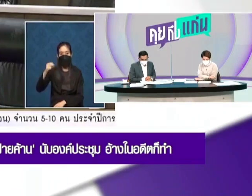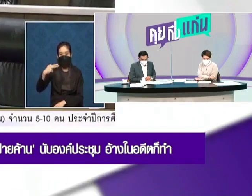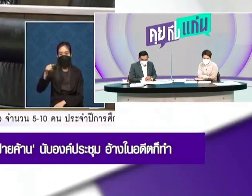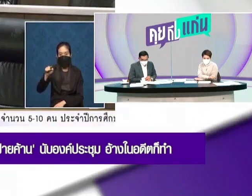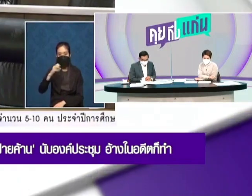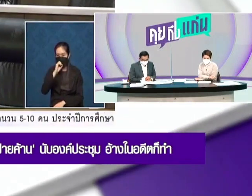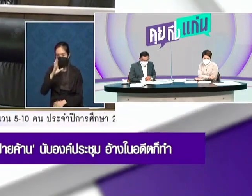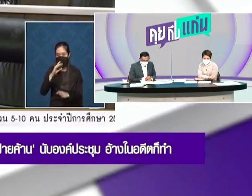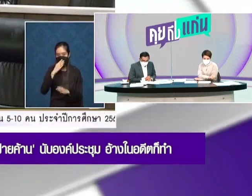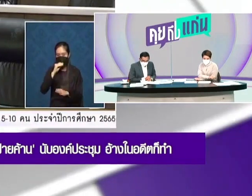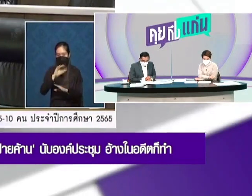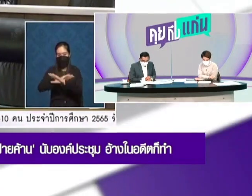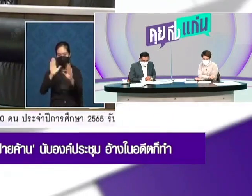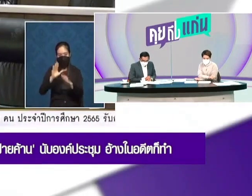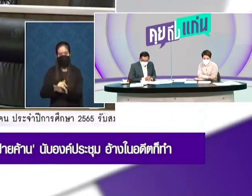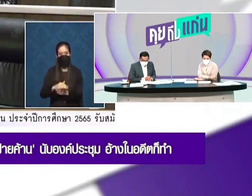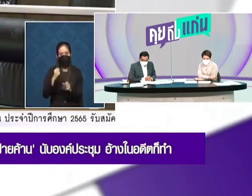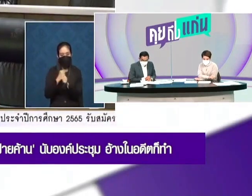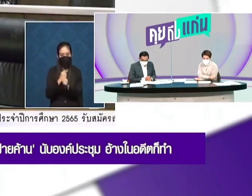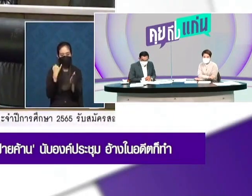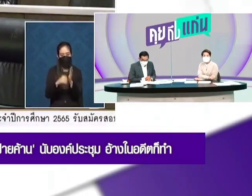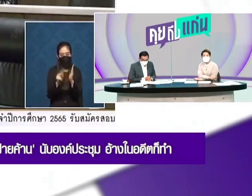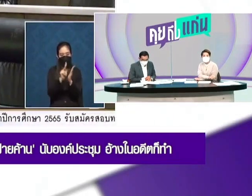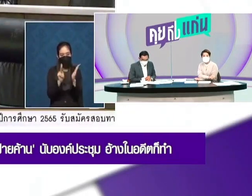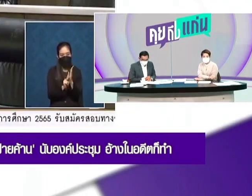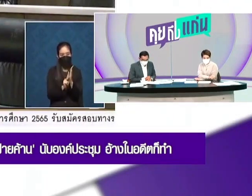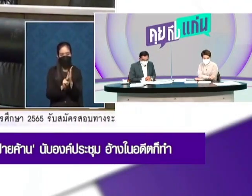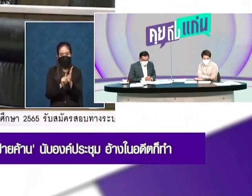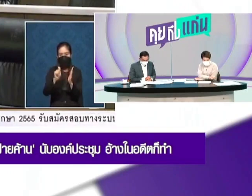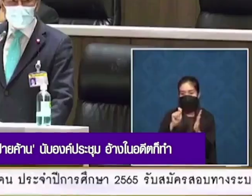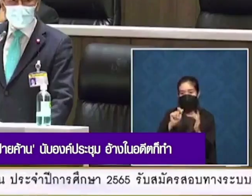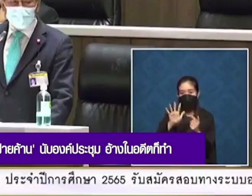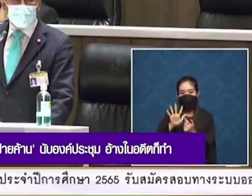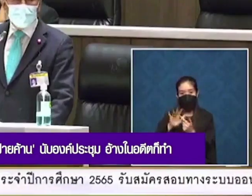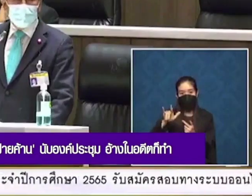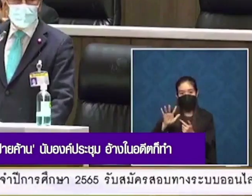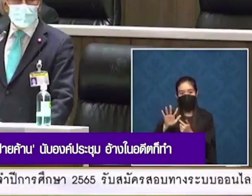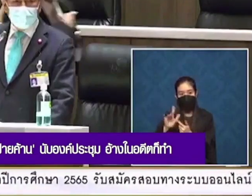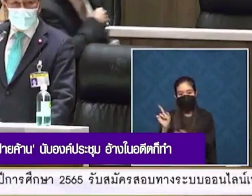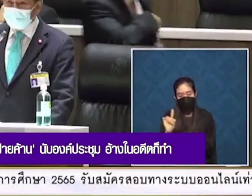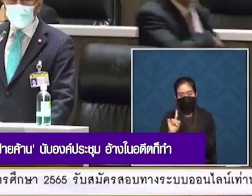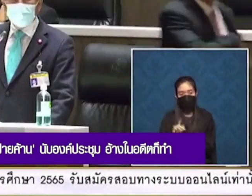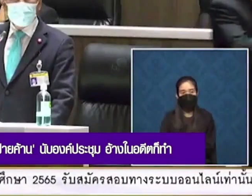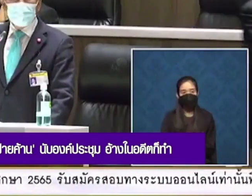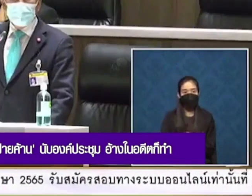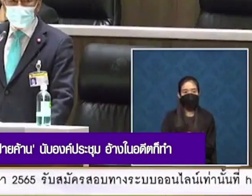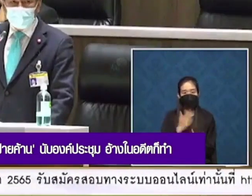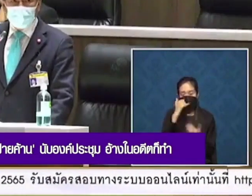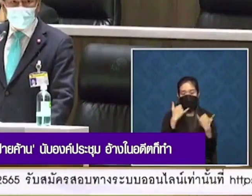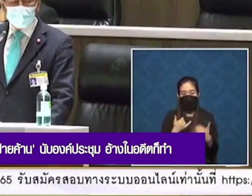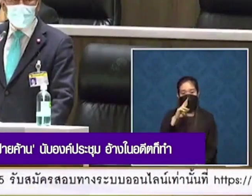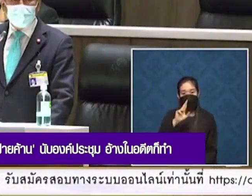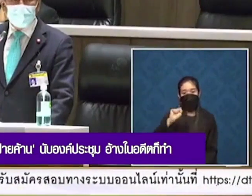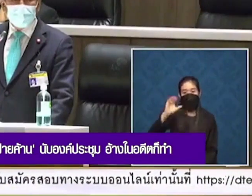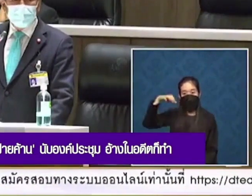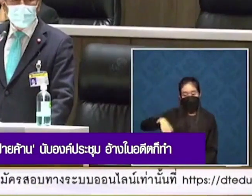ำหารือใหม่ โยใช้ และใชดมนส์พิจารณาถ้าเป็นการขอนกองคประชมเพื่ป่วนสภาตนกิวาจะเป็นการทำลายความ